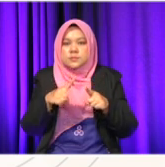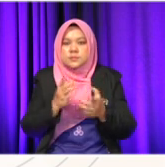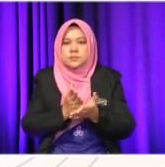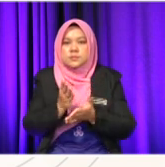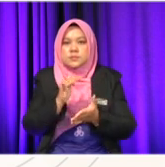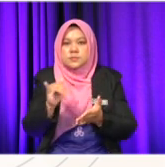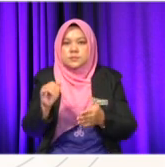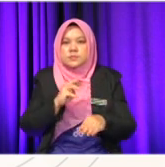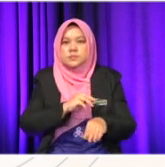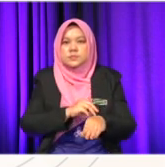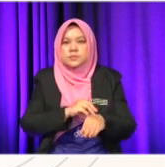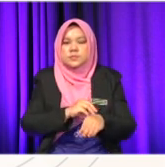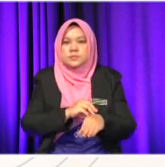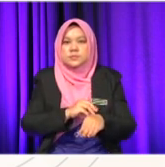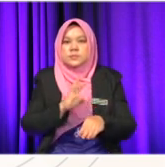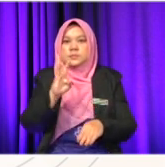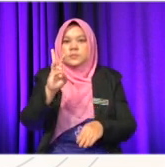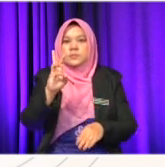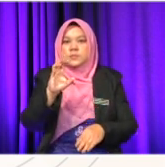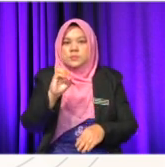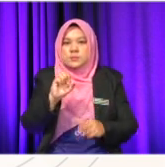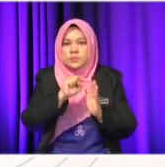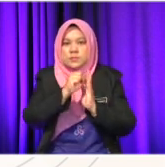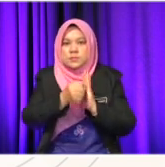Masa dia kita bagi 60